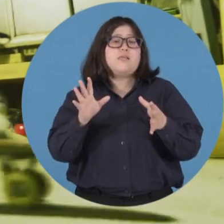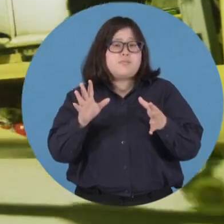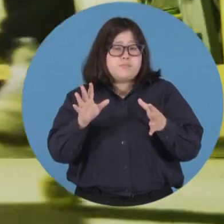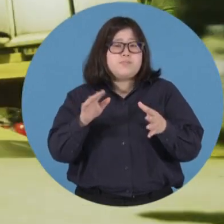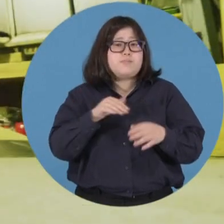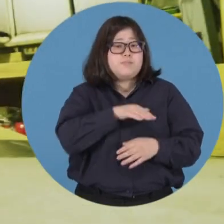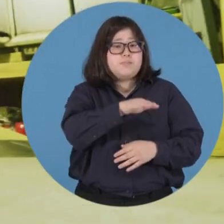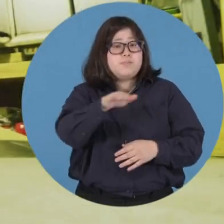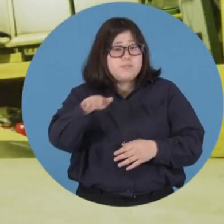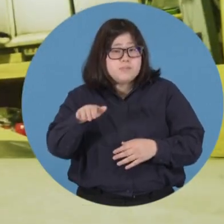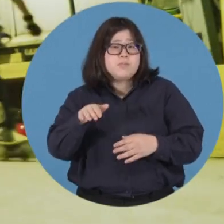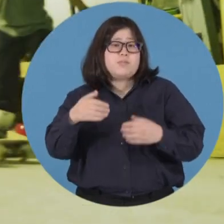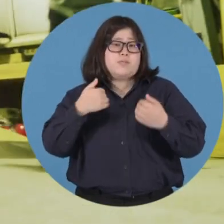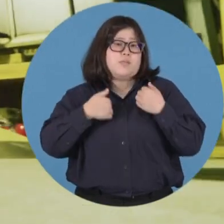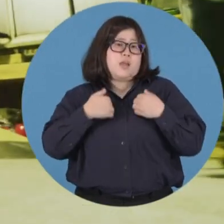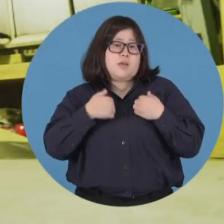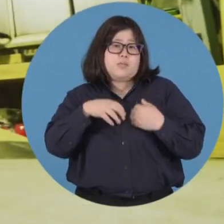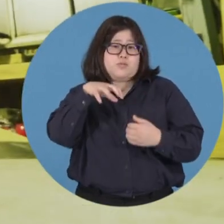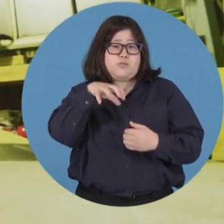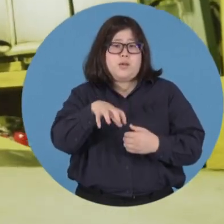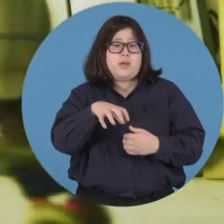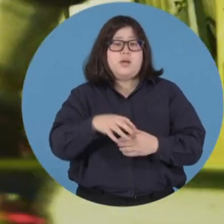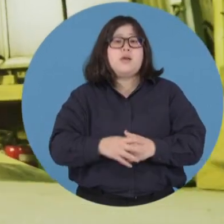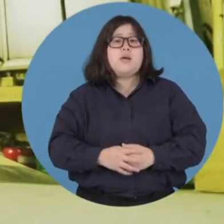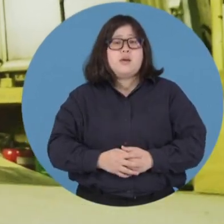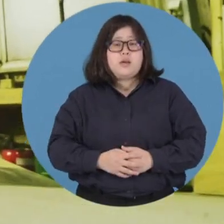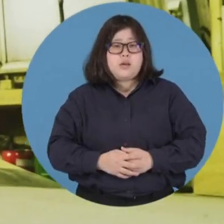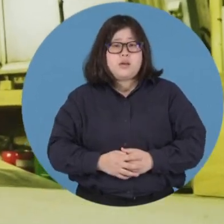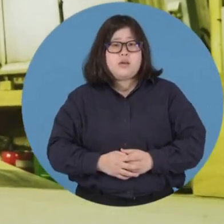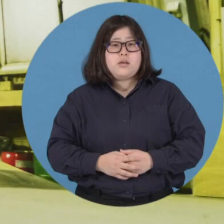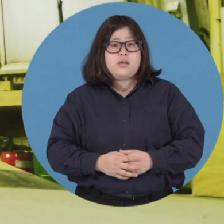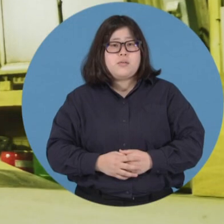若男女問わず全員が平等だ。